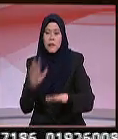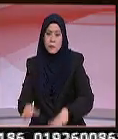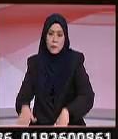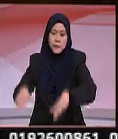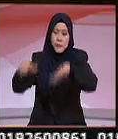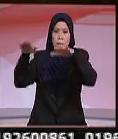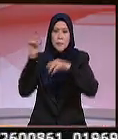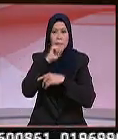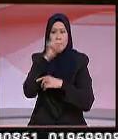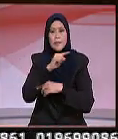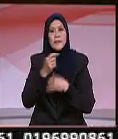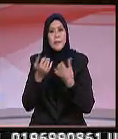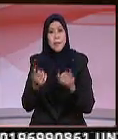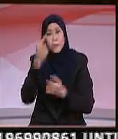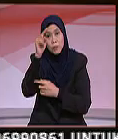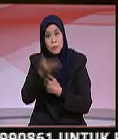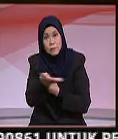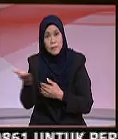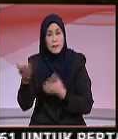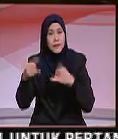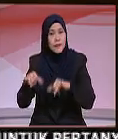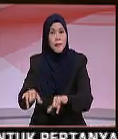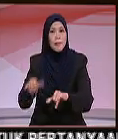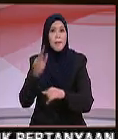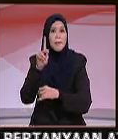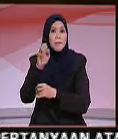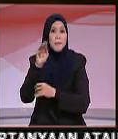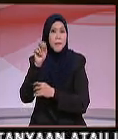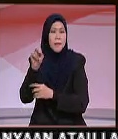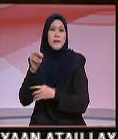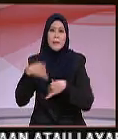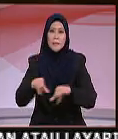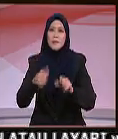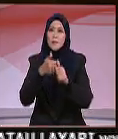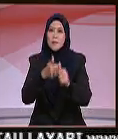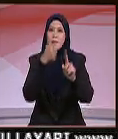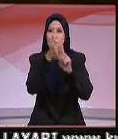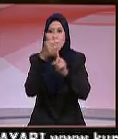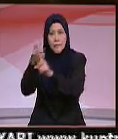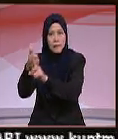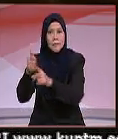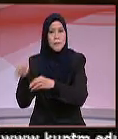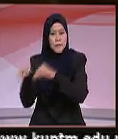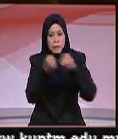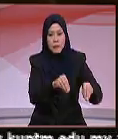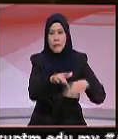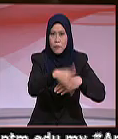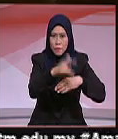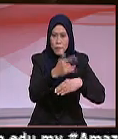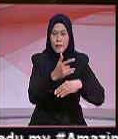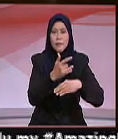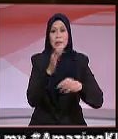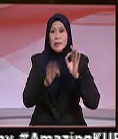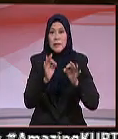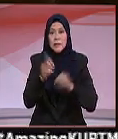dan harapkan juga untuk anda yang berada di Kemaman terus bersedia, terus ikuti arahan pihak berkuasa untuk berpindah awal jika perlu.